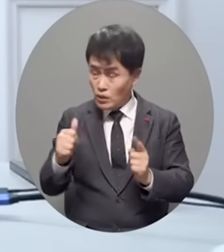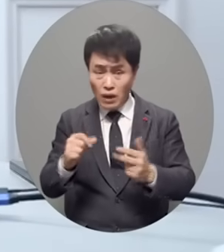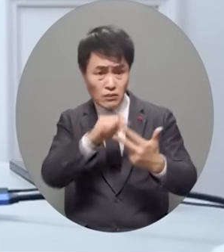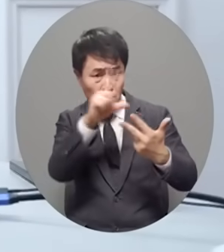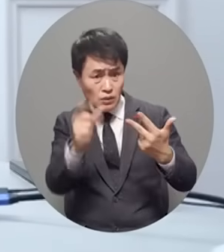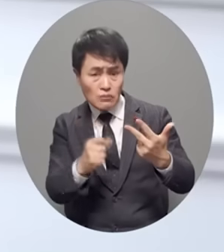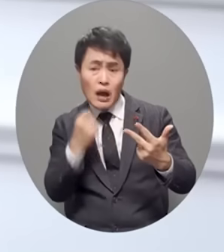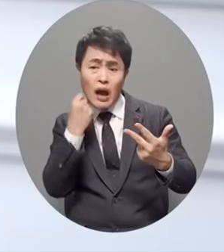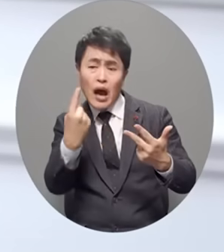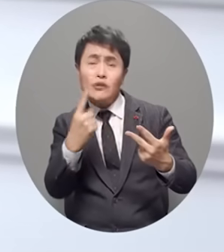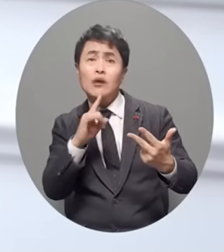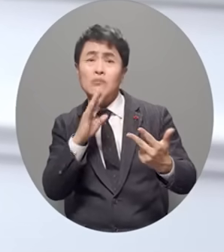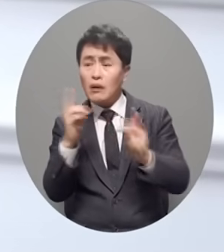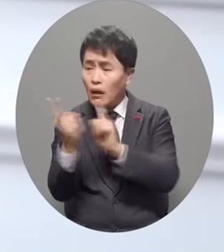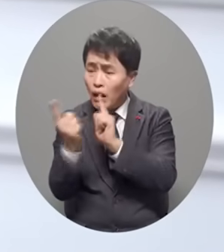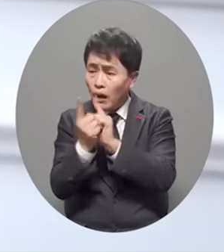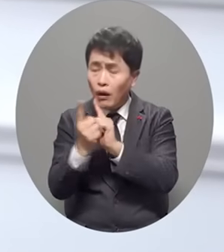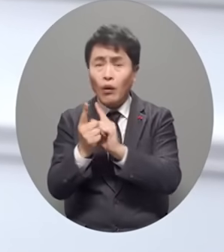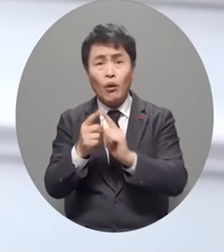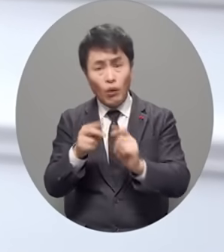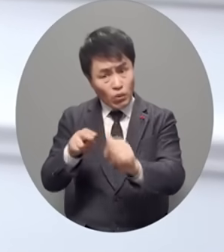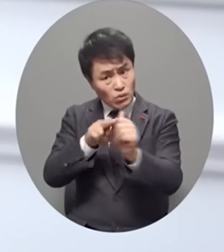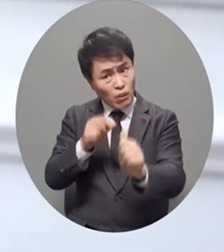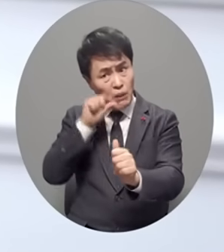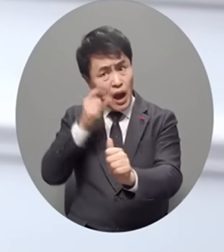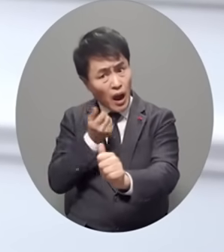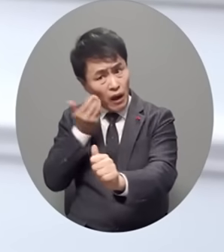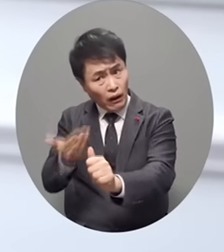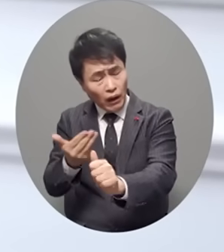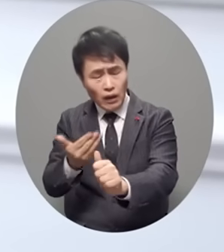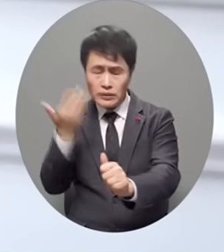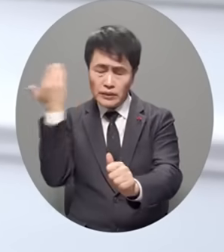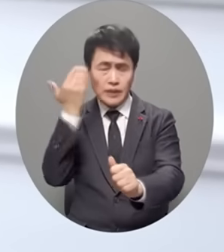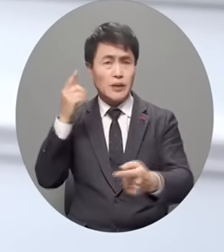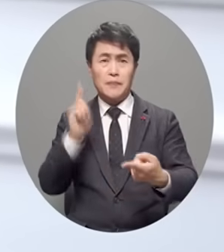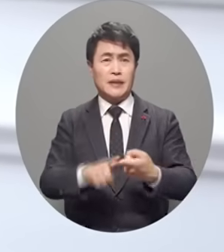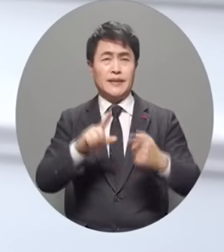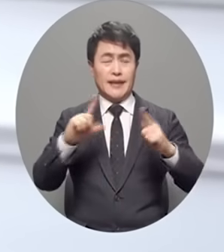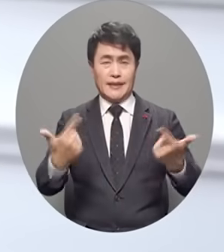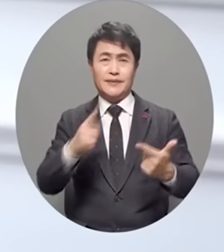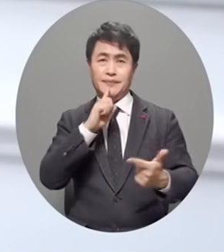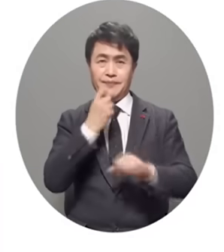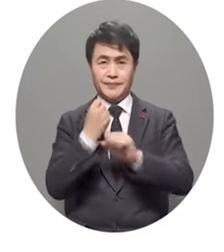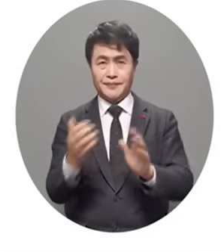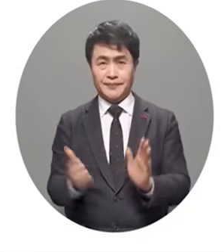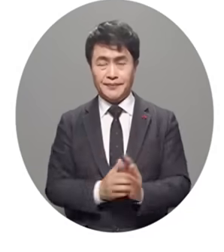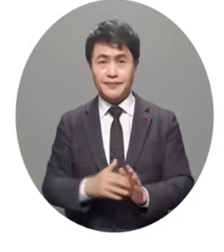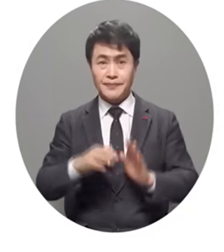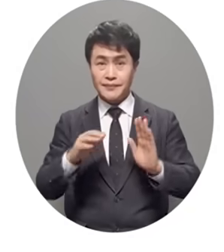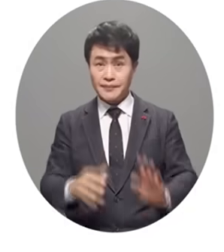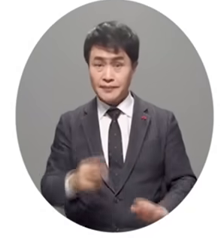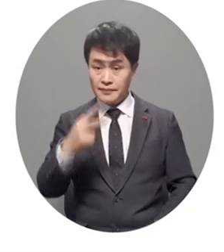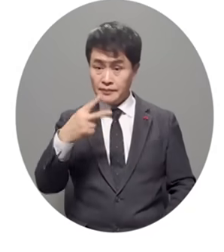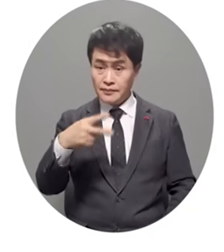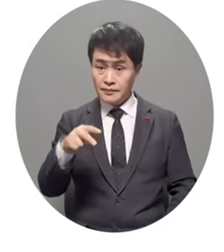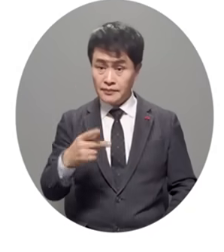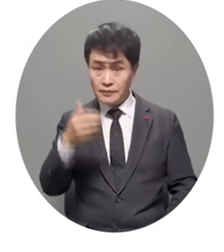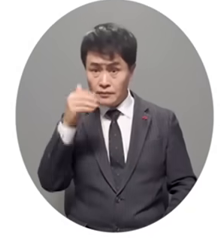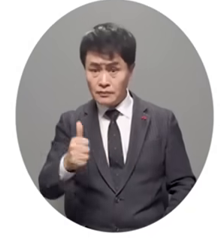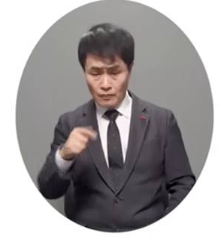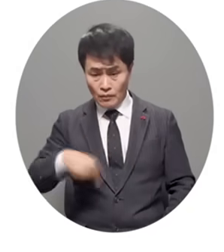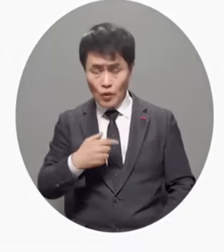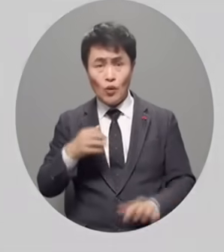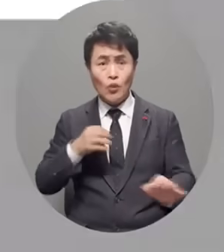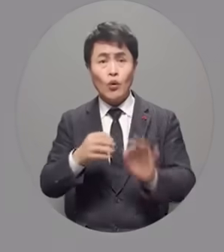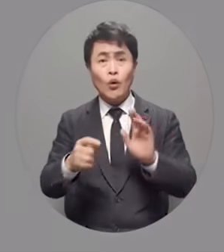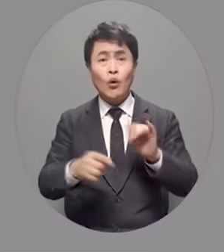지 한 달밖에 안 된 사람에게 정보를 흘렸다는 건 상식적으로 말이 되지 않는다는 겁니다. 선대인 소장도 자신이 운영하는